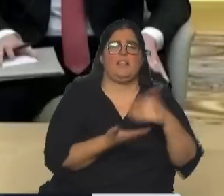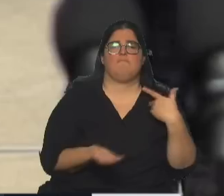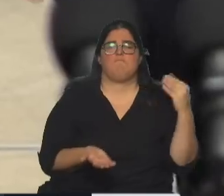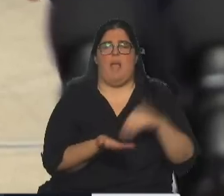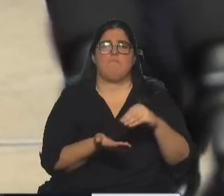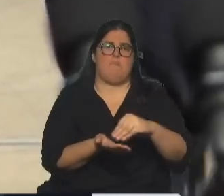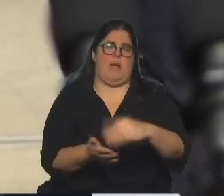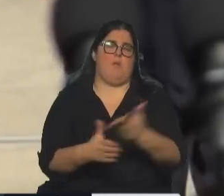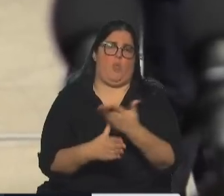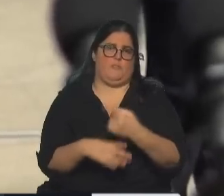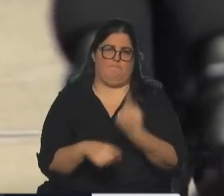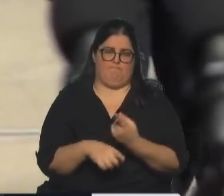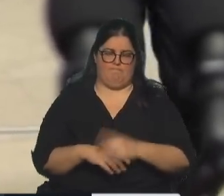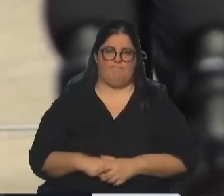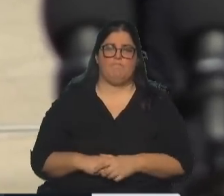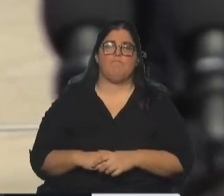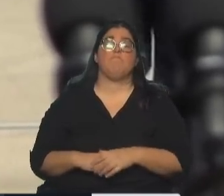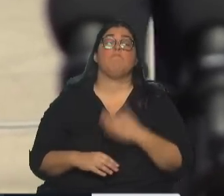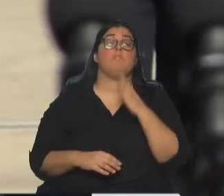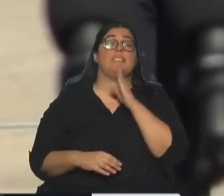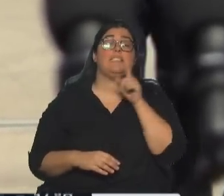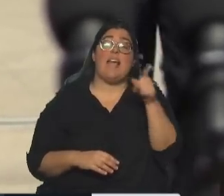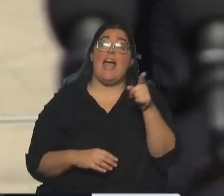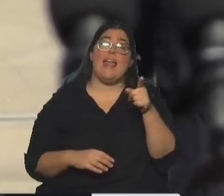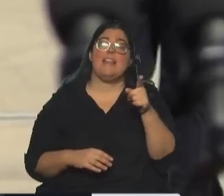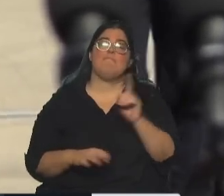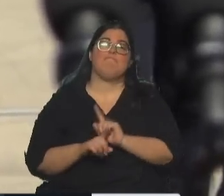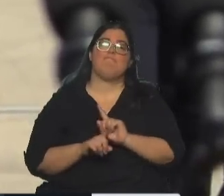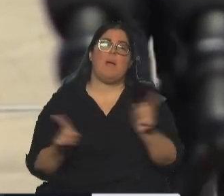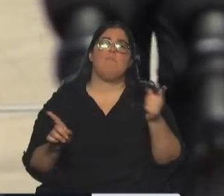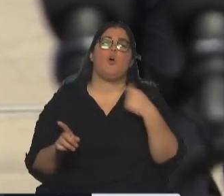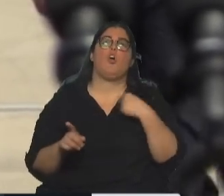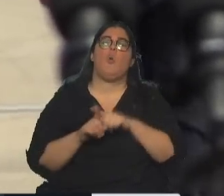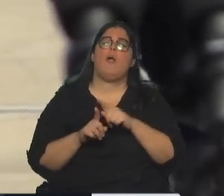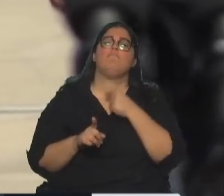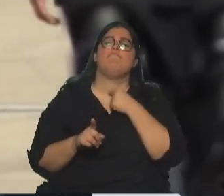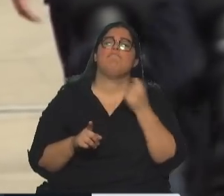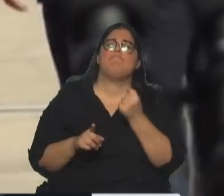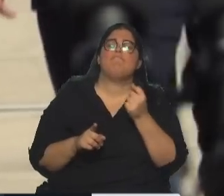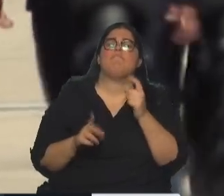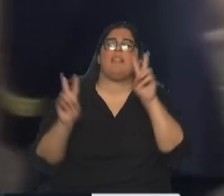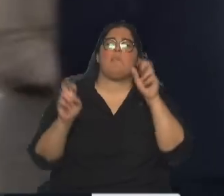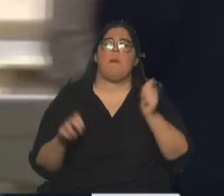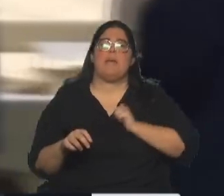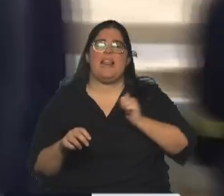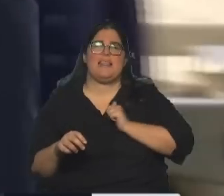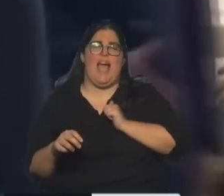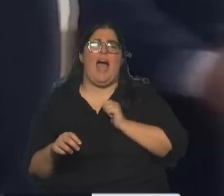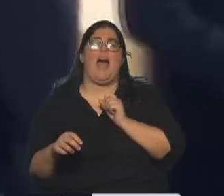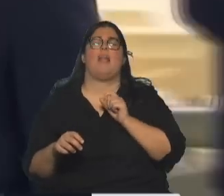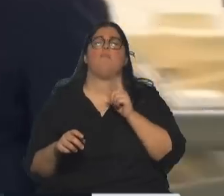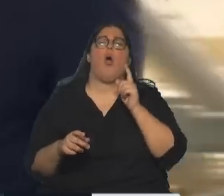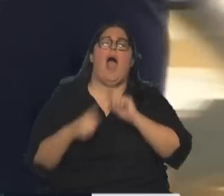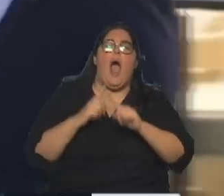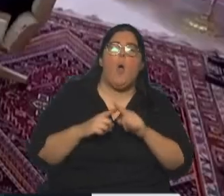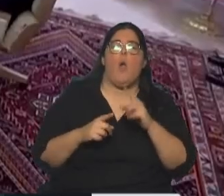الإنتاج. Israel tampoco pareció proclive a dejar de lado la retórica militar con respecto a Teherán y tolerar un acuerdo